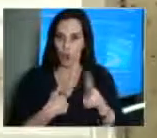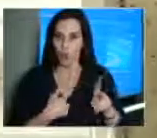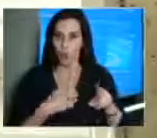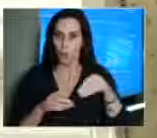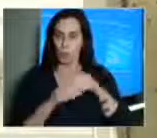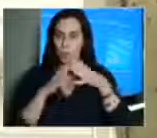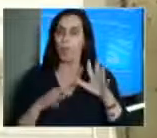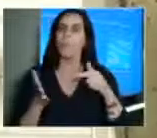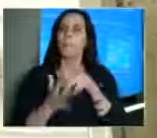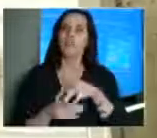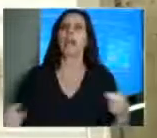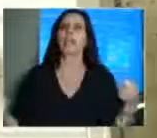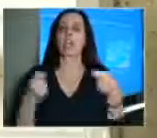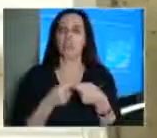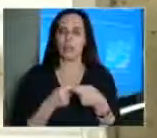מתוך השותפות הגדולה